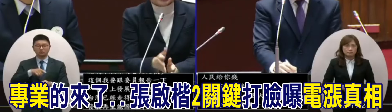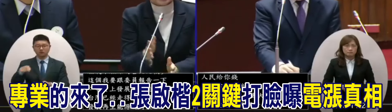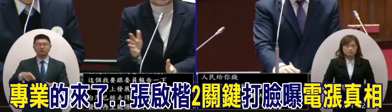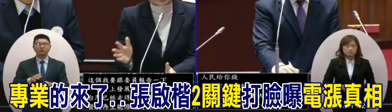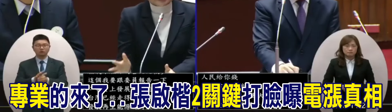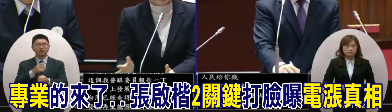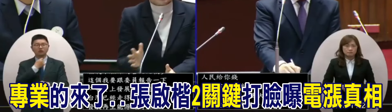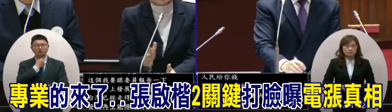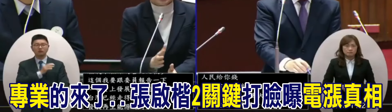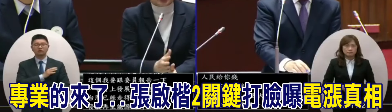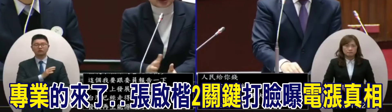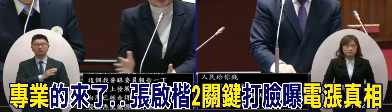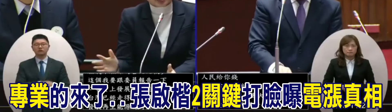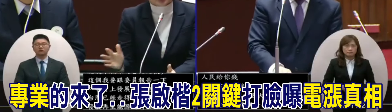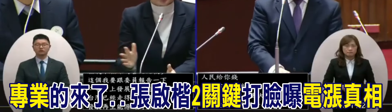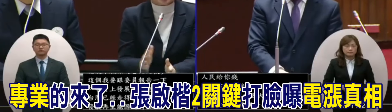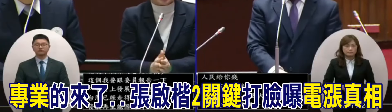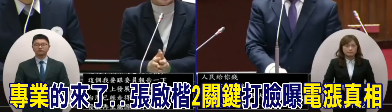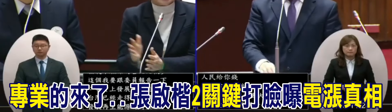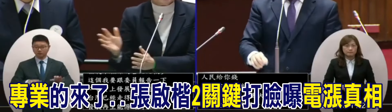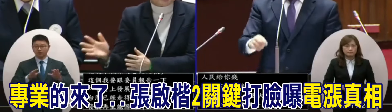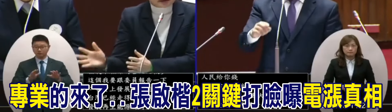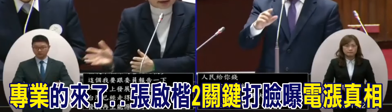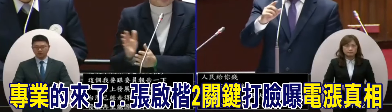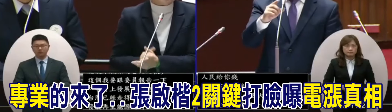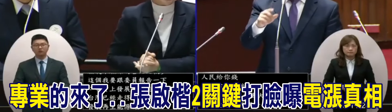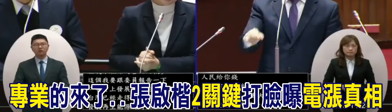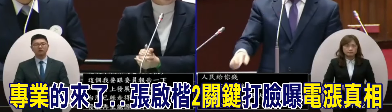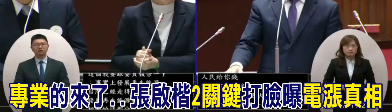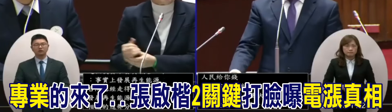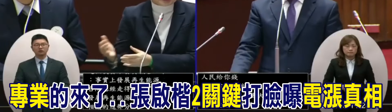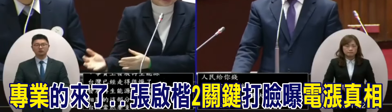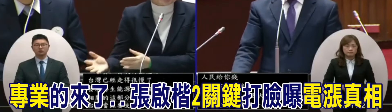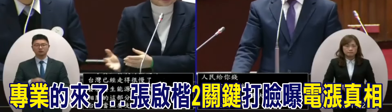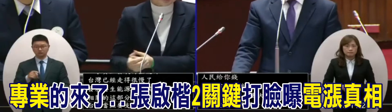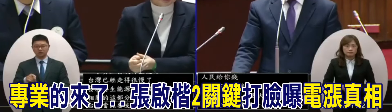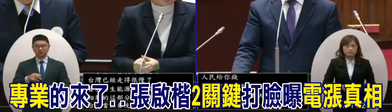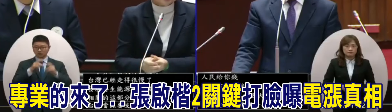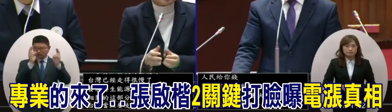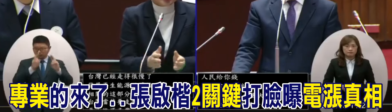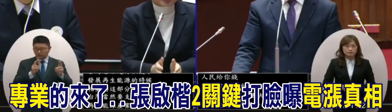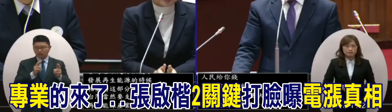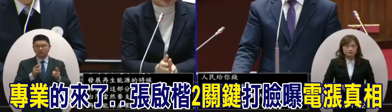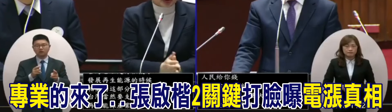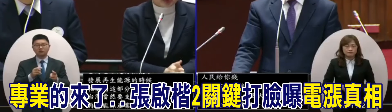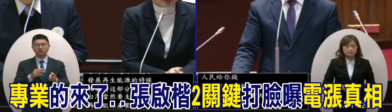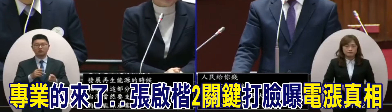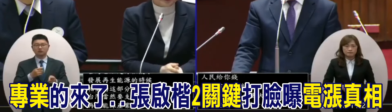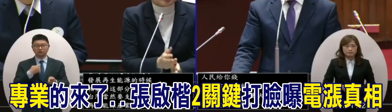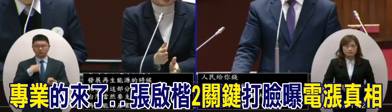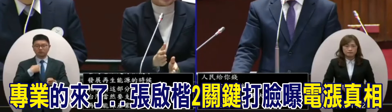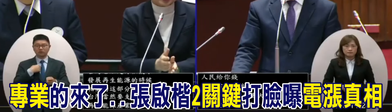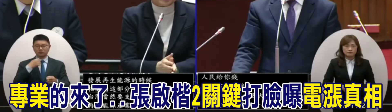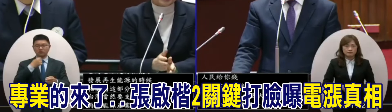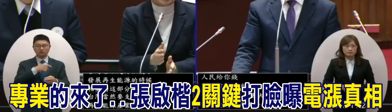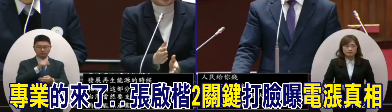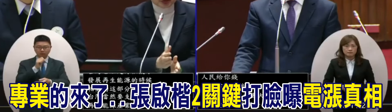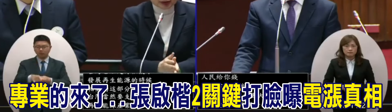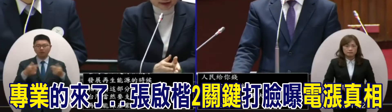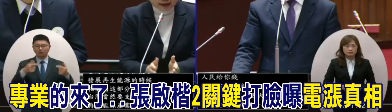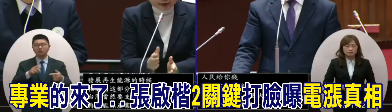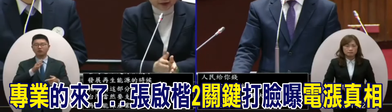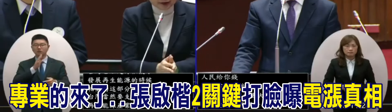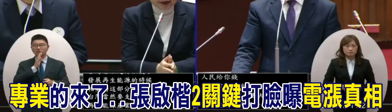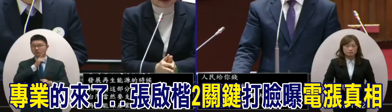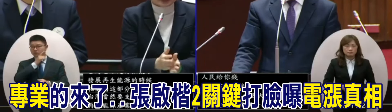刚才讲了，现在已经越来越多都已经直接卖给民间的企业，不是用趸购汇率的部分，